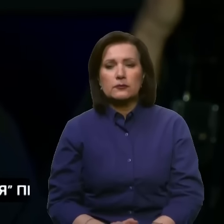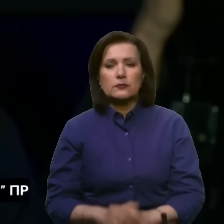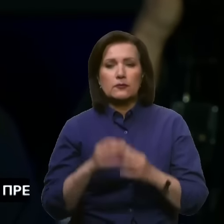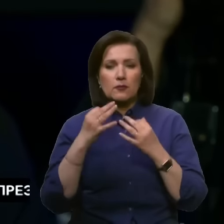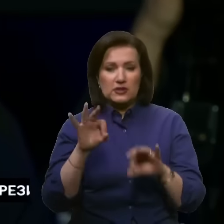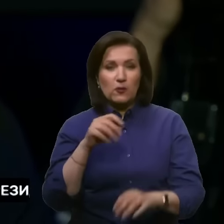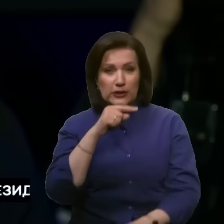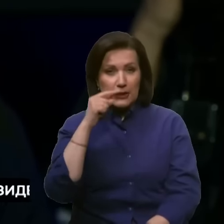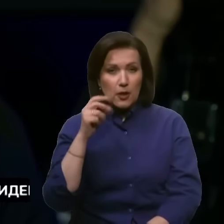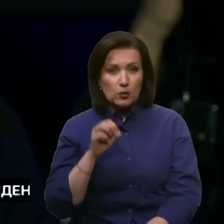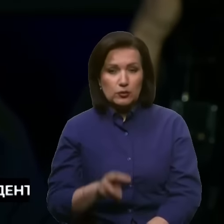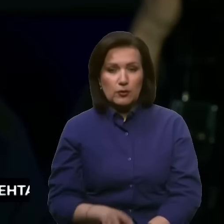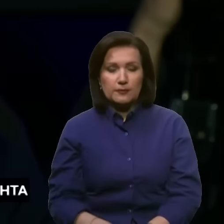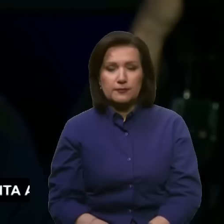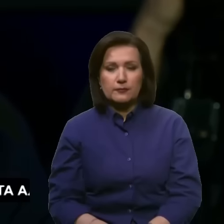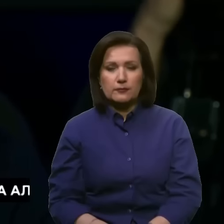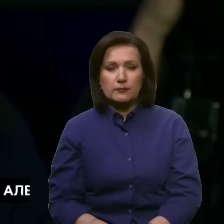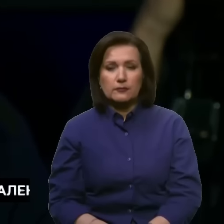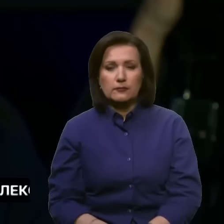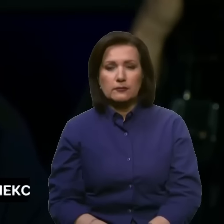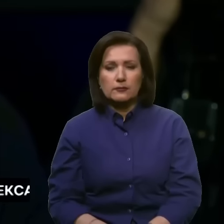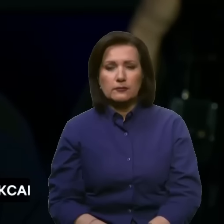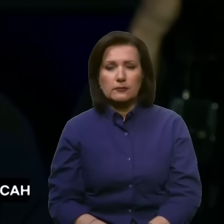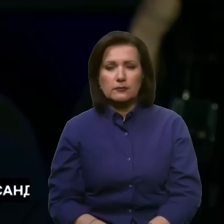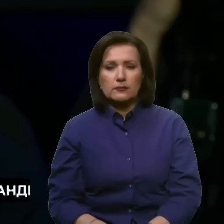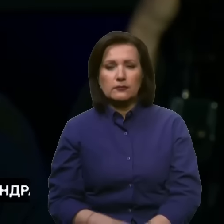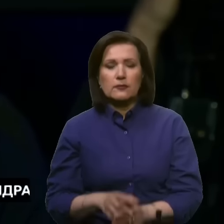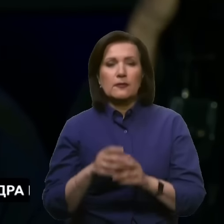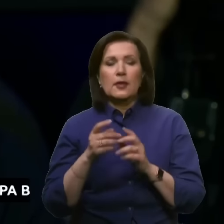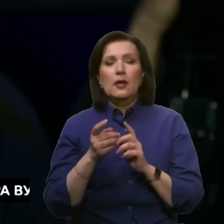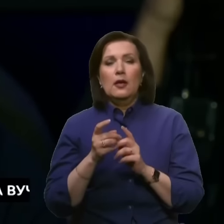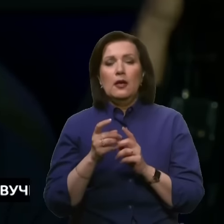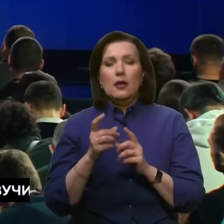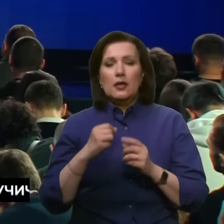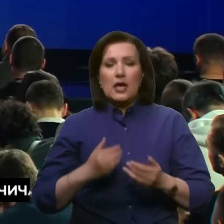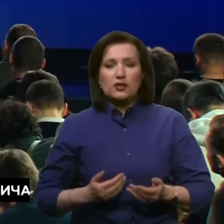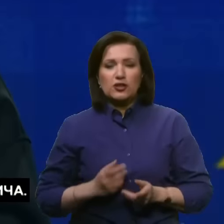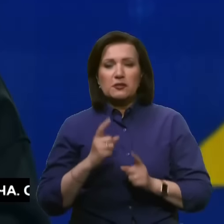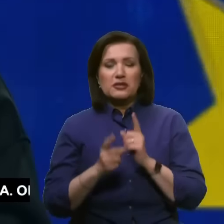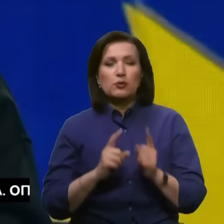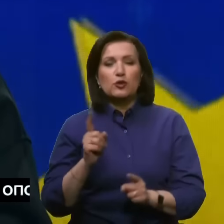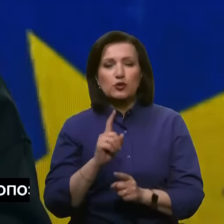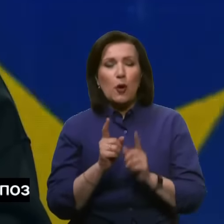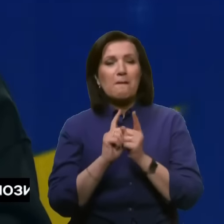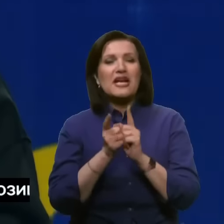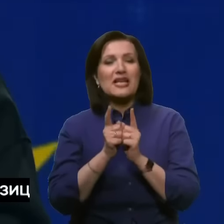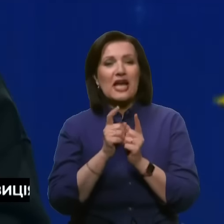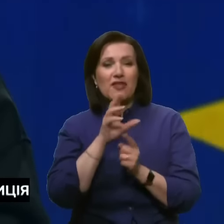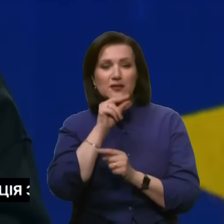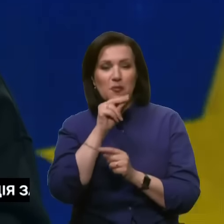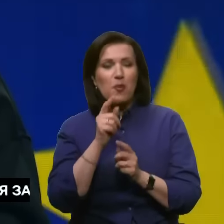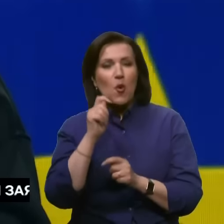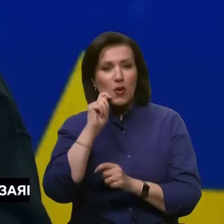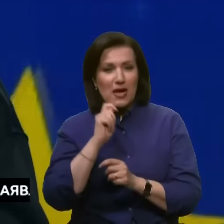Позвольте на русском. Будь ласка. Чи можу російською? Господин президент. Як життя змінилось, що перекладач мені